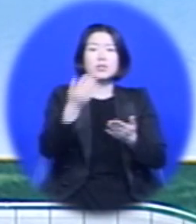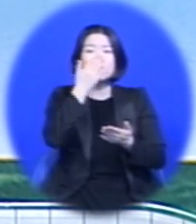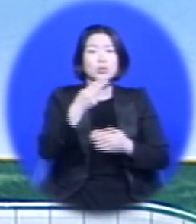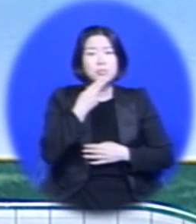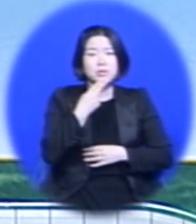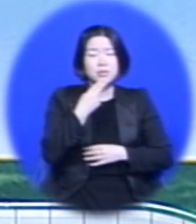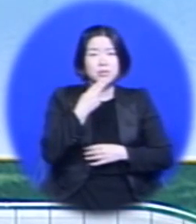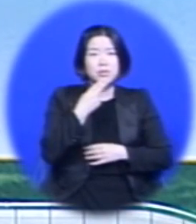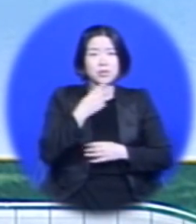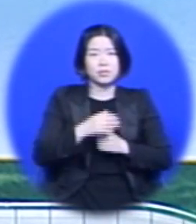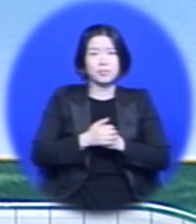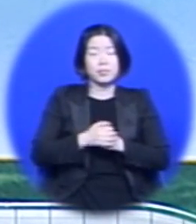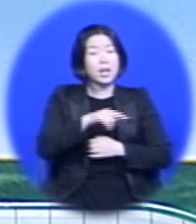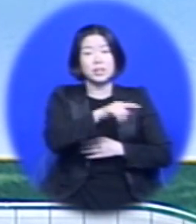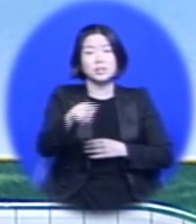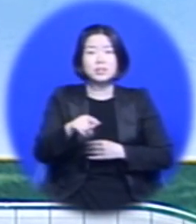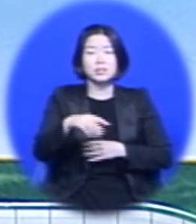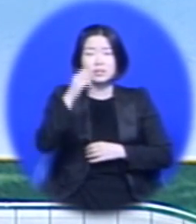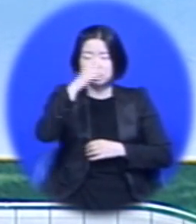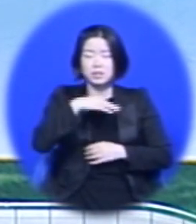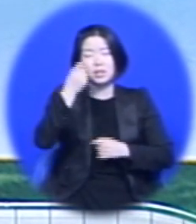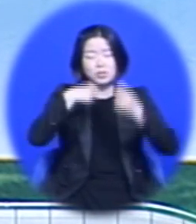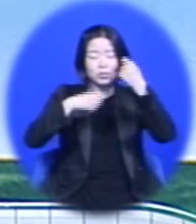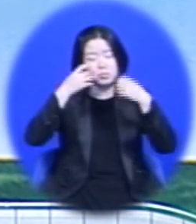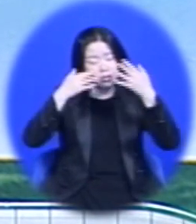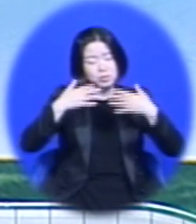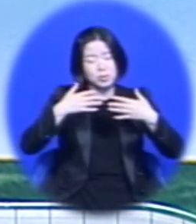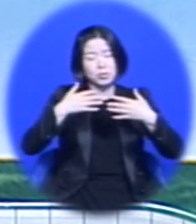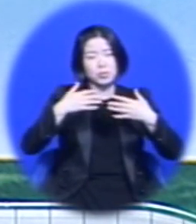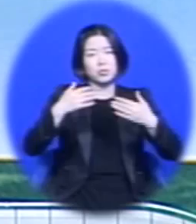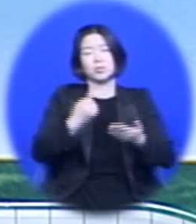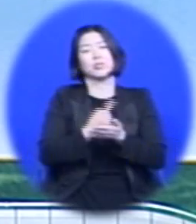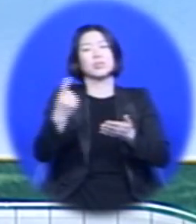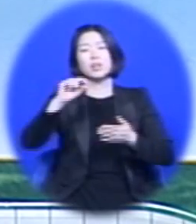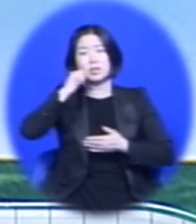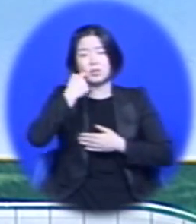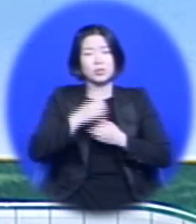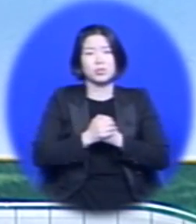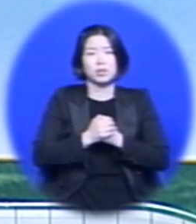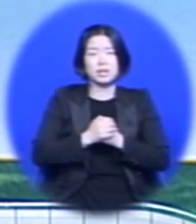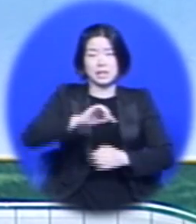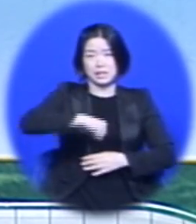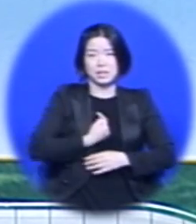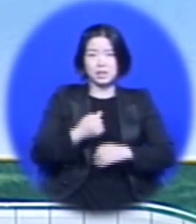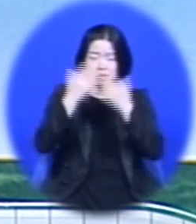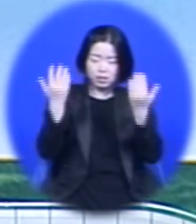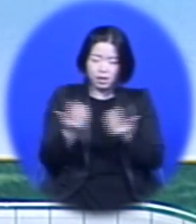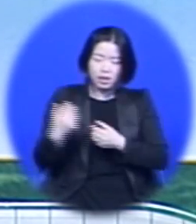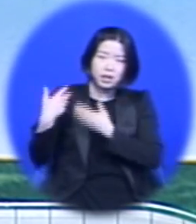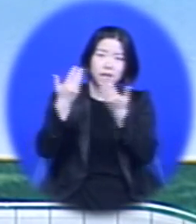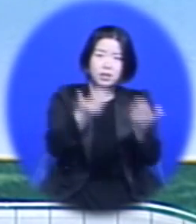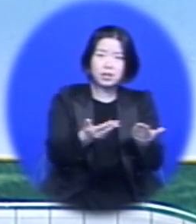없었어요. 그들은 그냥 눈물 쏟았지만 떠날 수가 없었어요. 자기 걸 다 쏟아